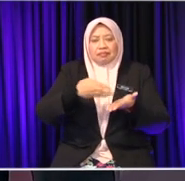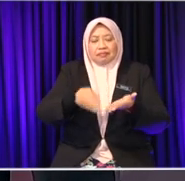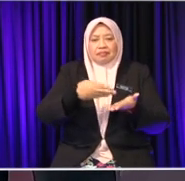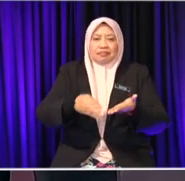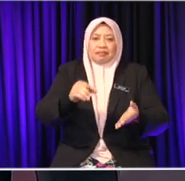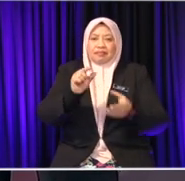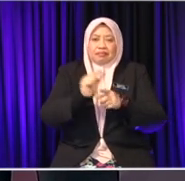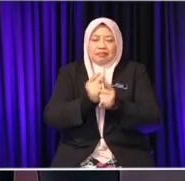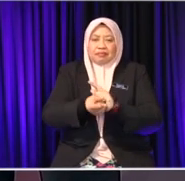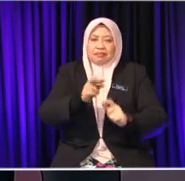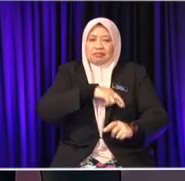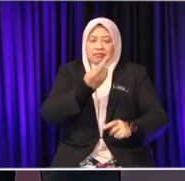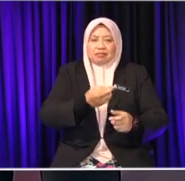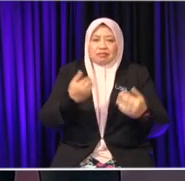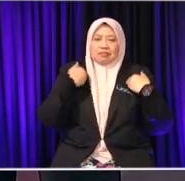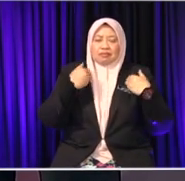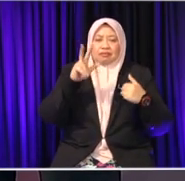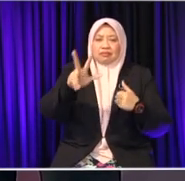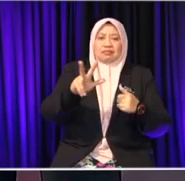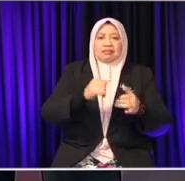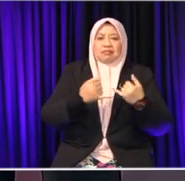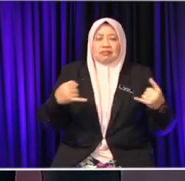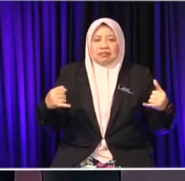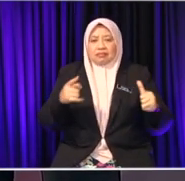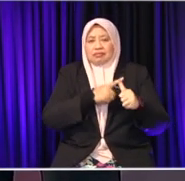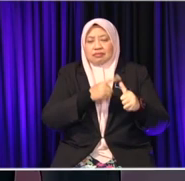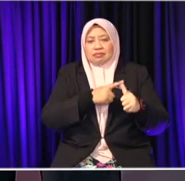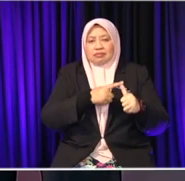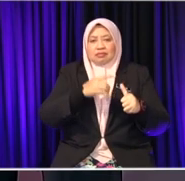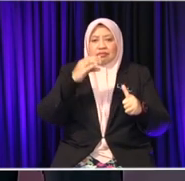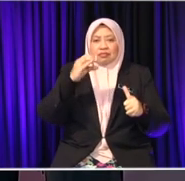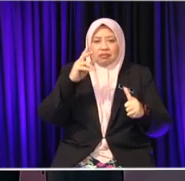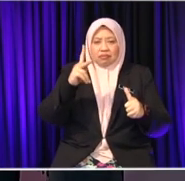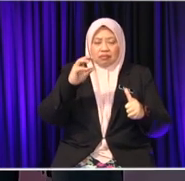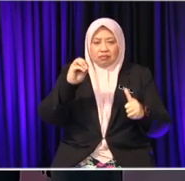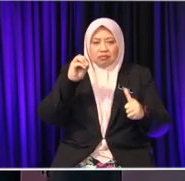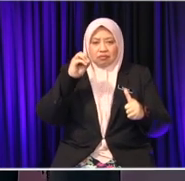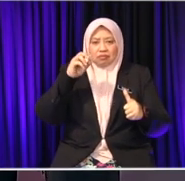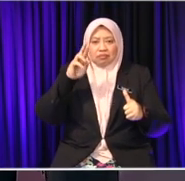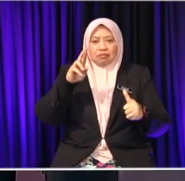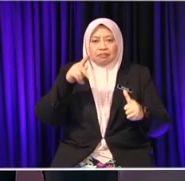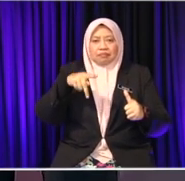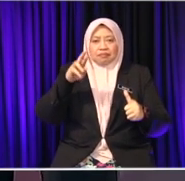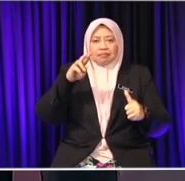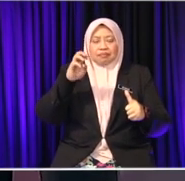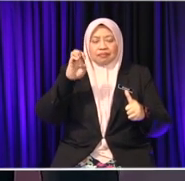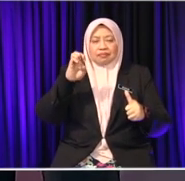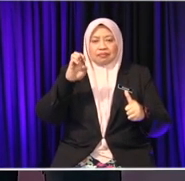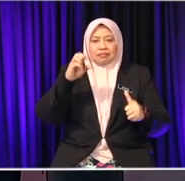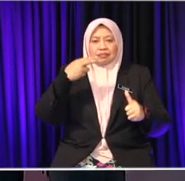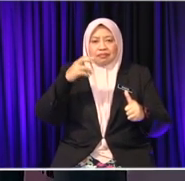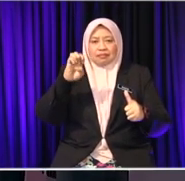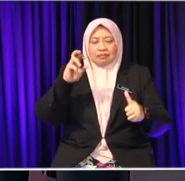ini ada tiga jenis yang pertama adalah komprehensif yang kedua adalah pihak ketiga Sorry yang kedua